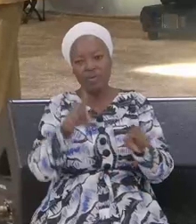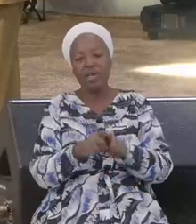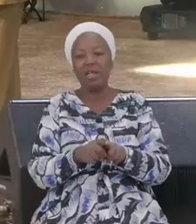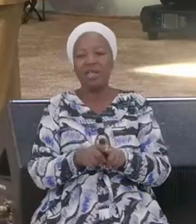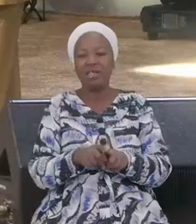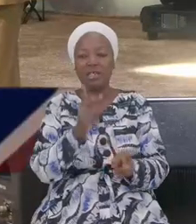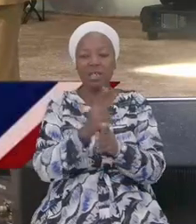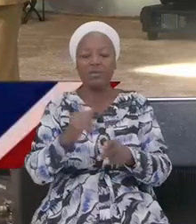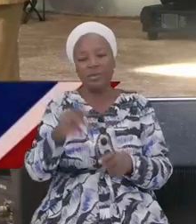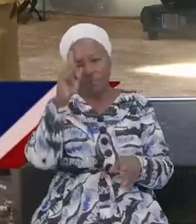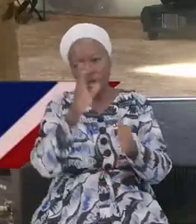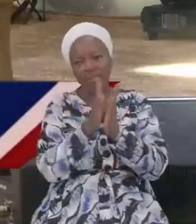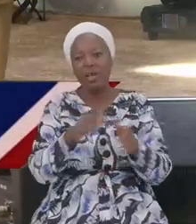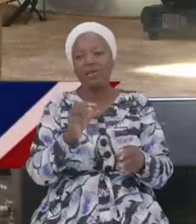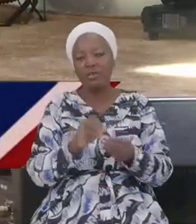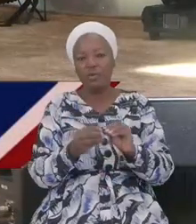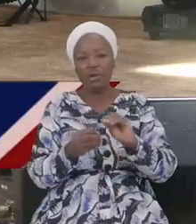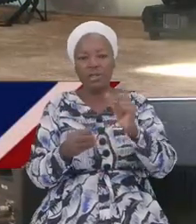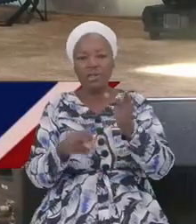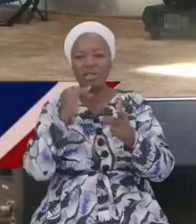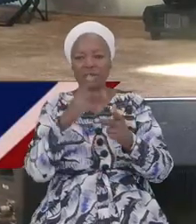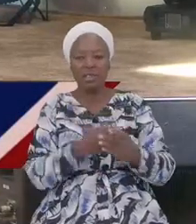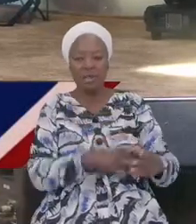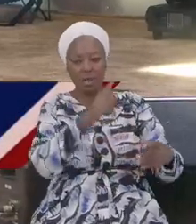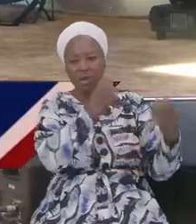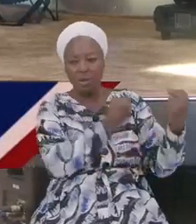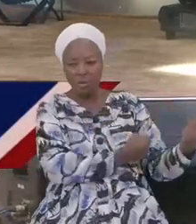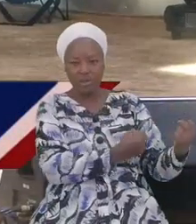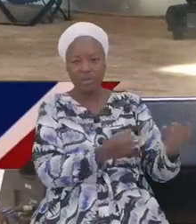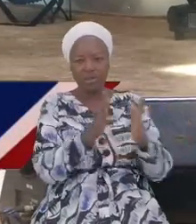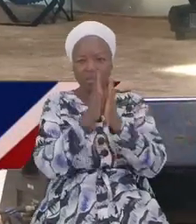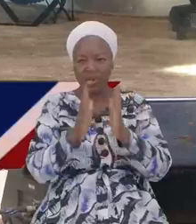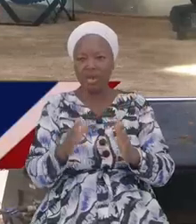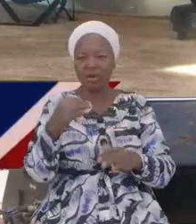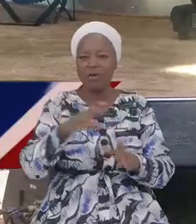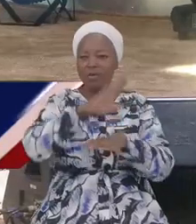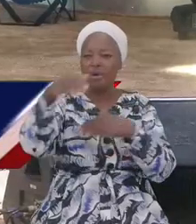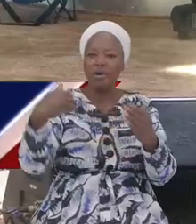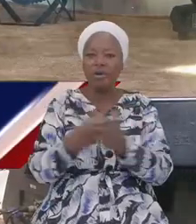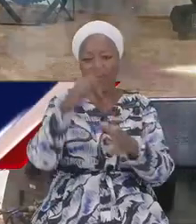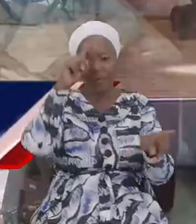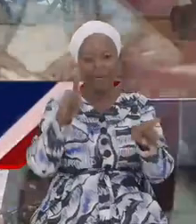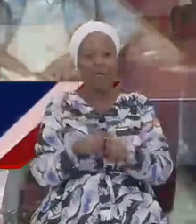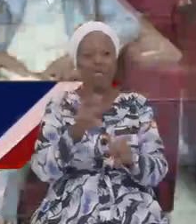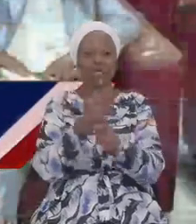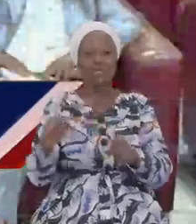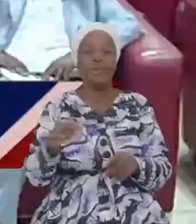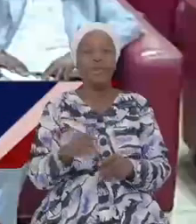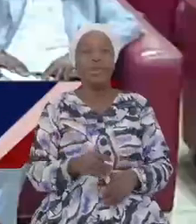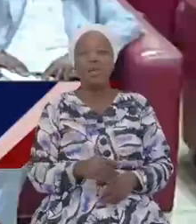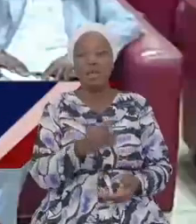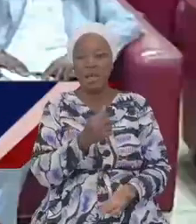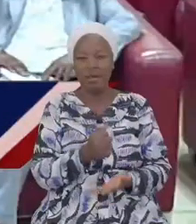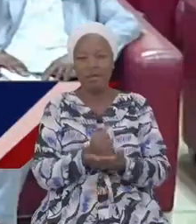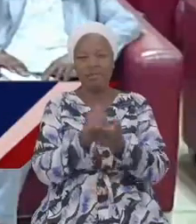la prière courageuse. La prière courageuse de tous les bénéficiaires qui gardent l'alliance.